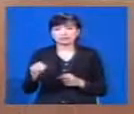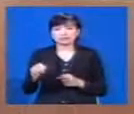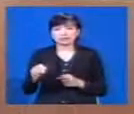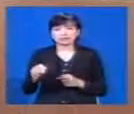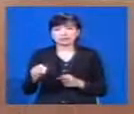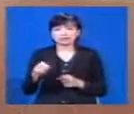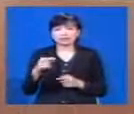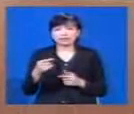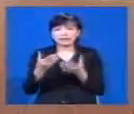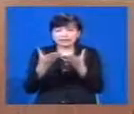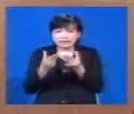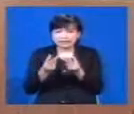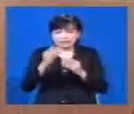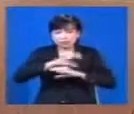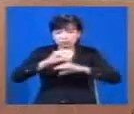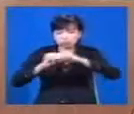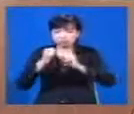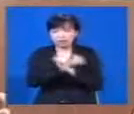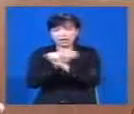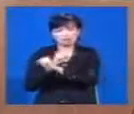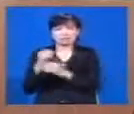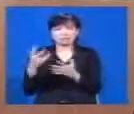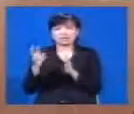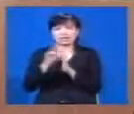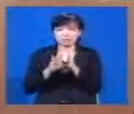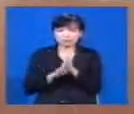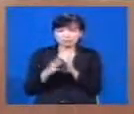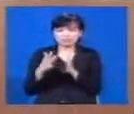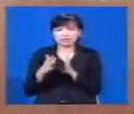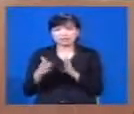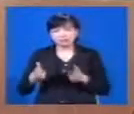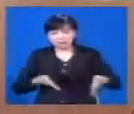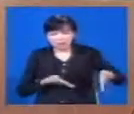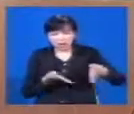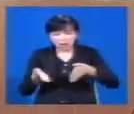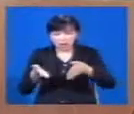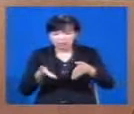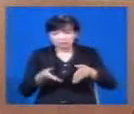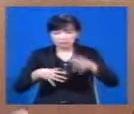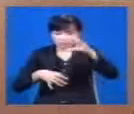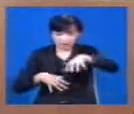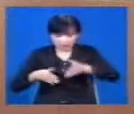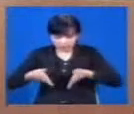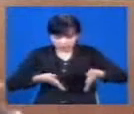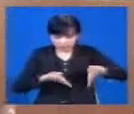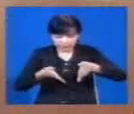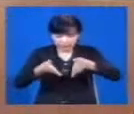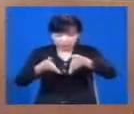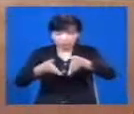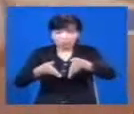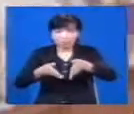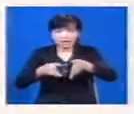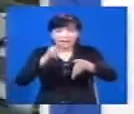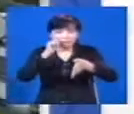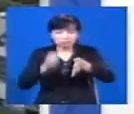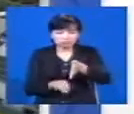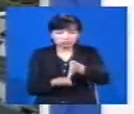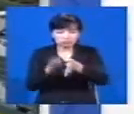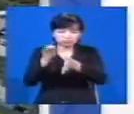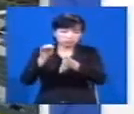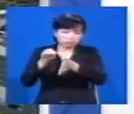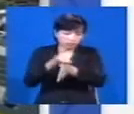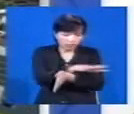ม่ได้มีเขื่อนดินเหมือนกับอยุธยาระบบก็คือจะมีคลองสาธารณะอยู่ข้างในผ่ากลางเพราะฉะนั้นน้ำที่ขึ้นมาเนี่ยก็ล้นขึ้นมา